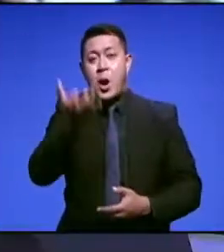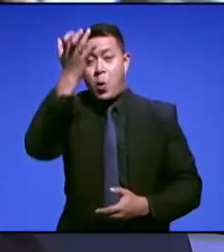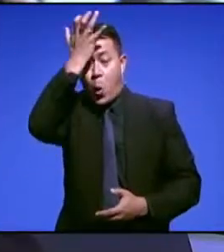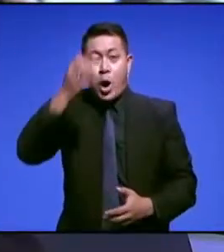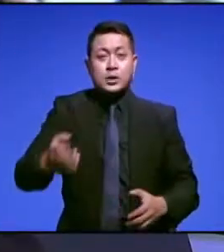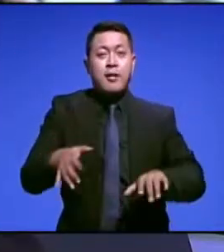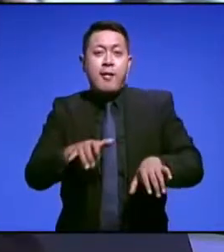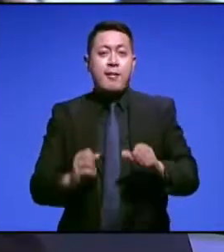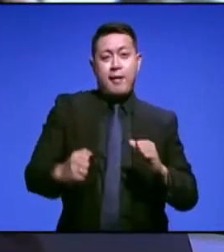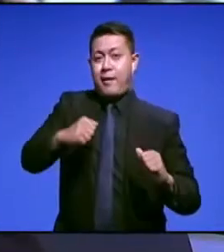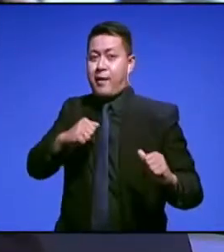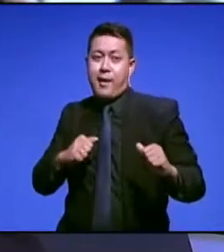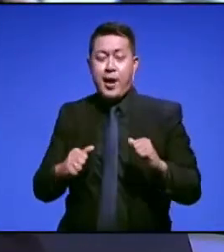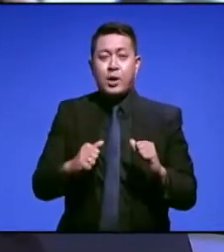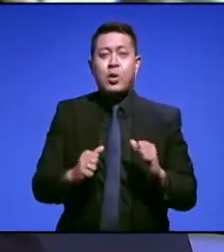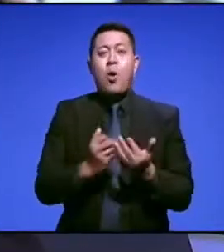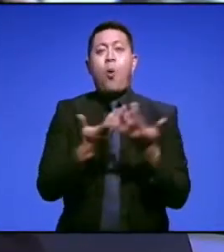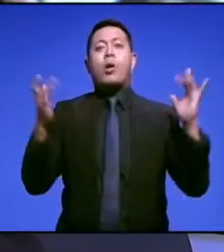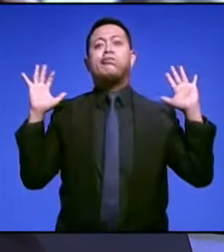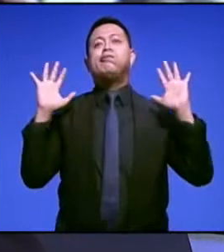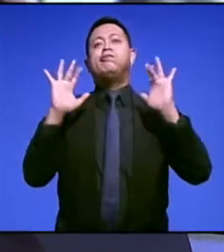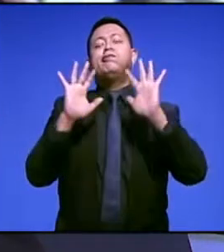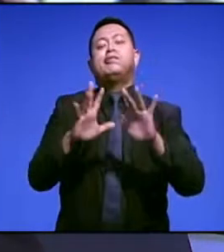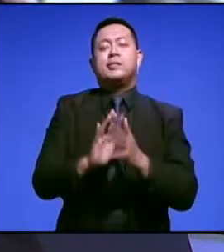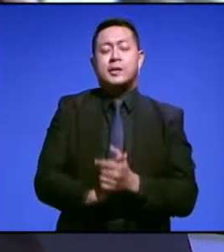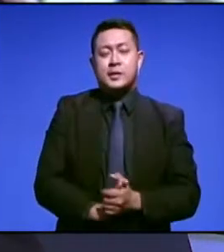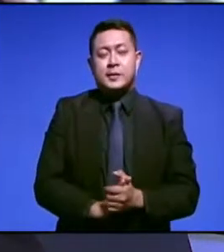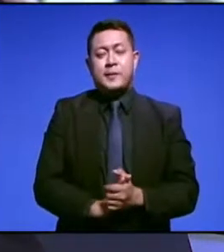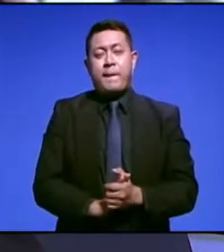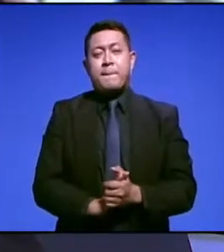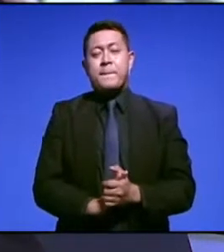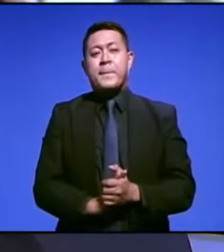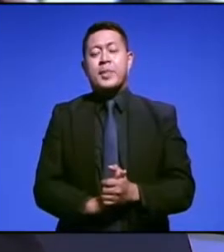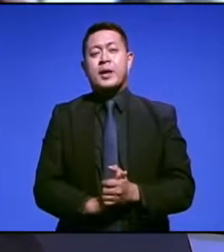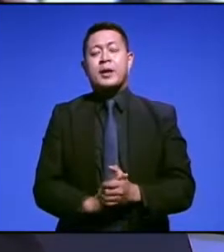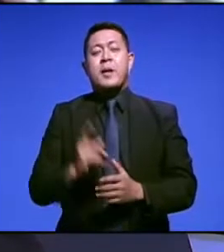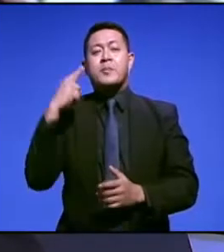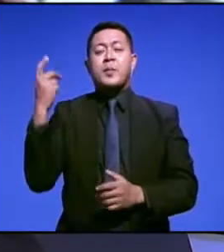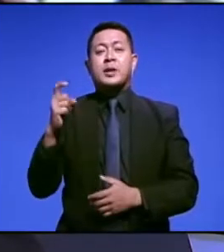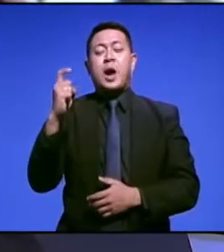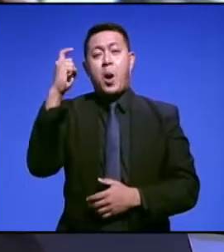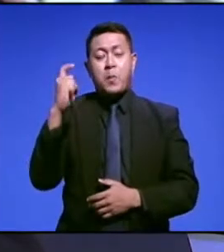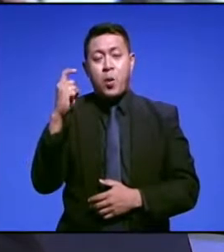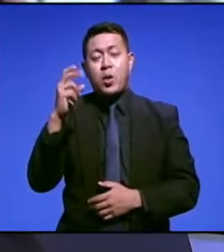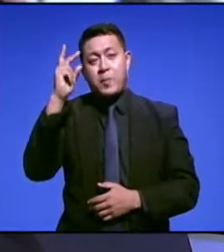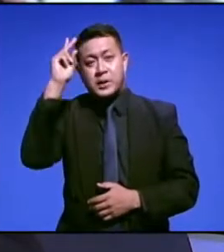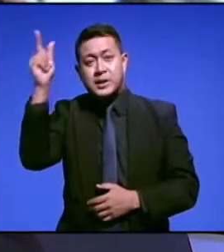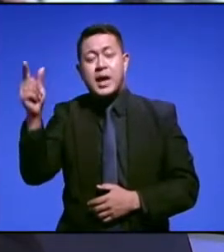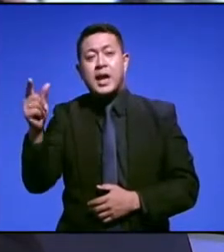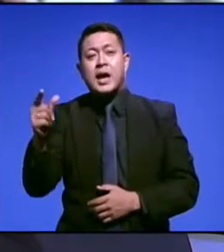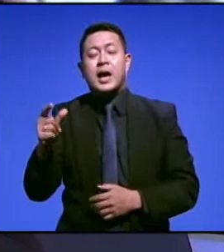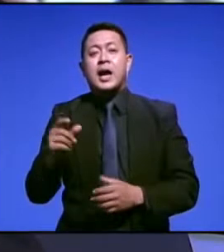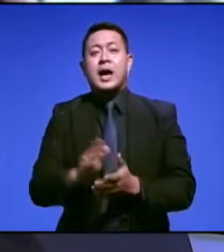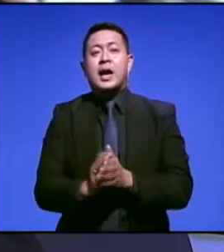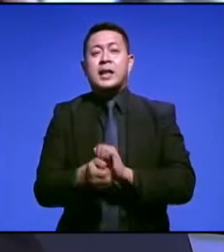dangdut justru memicu kerumunan warga. Selain memeriksa penyelenggara acara, Pemkab Bogor pun berencana melakukan rapid